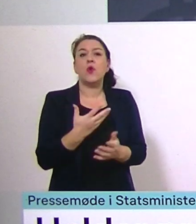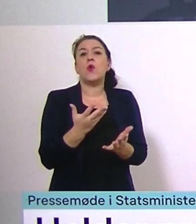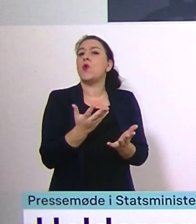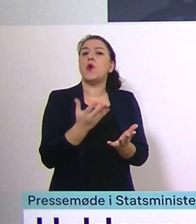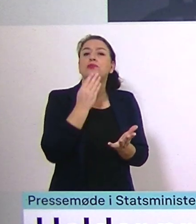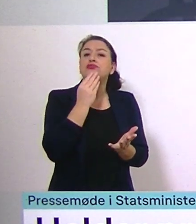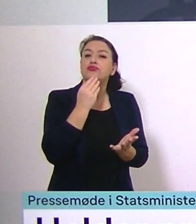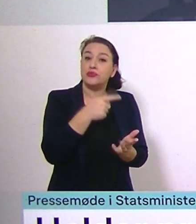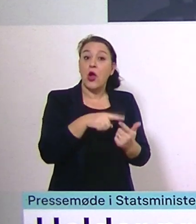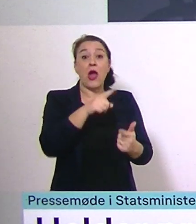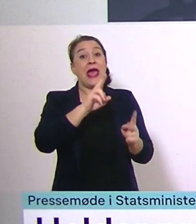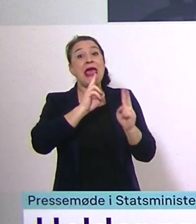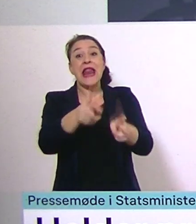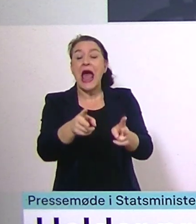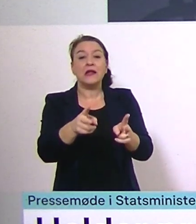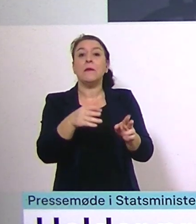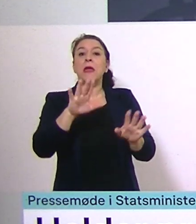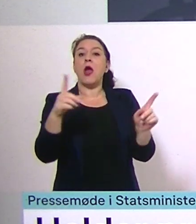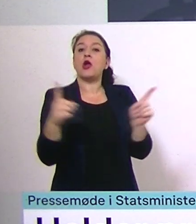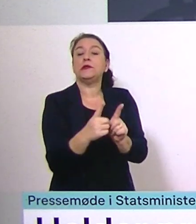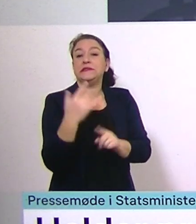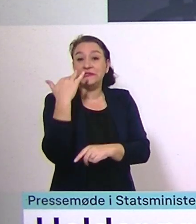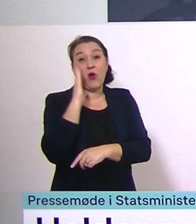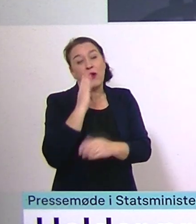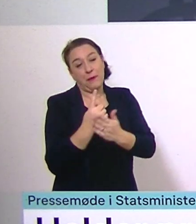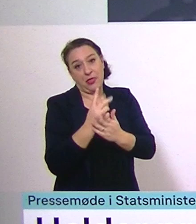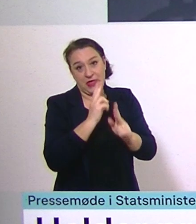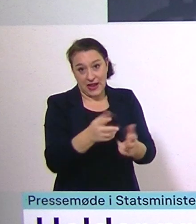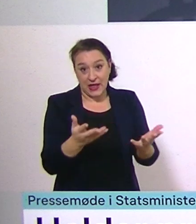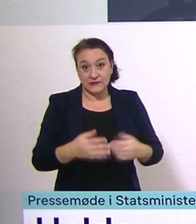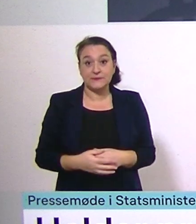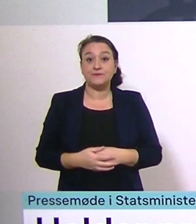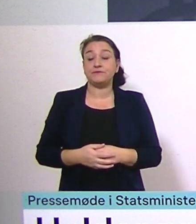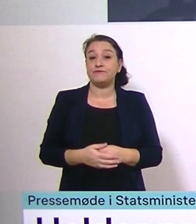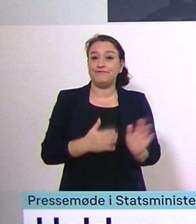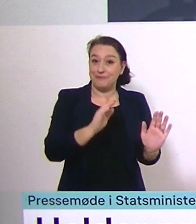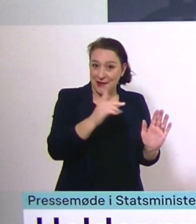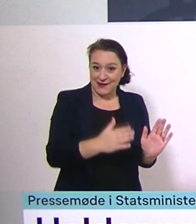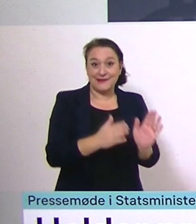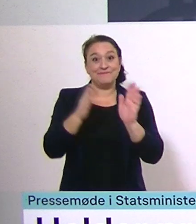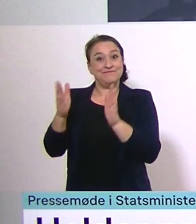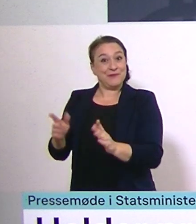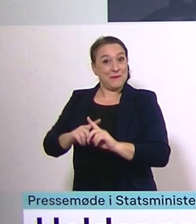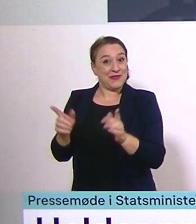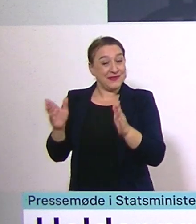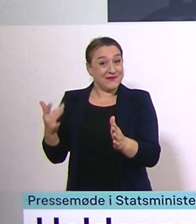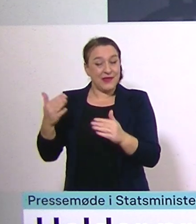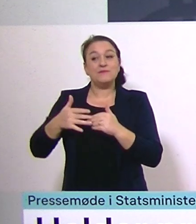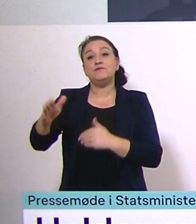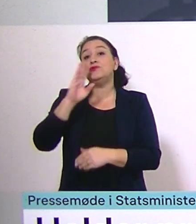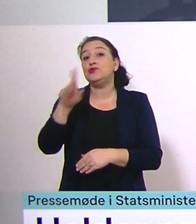gennemsnit indlagt i kortere tid. På den anden side står vi nu over for nye udfordringer.